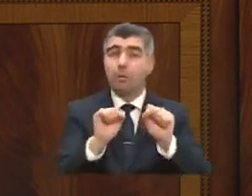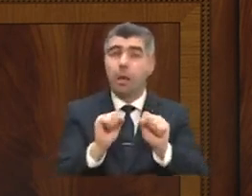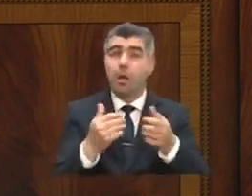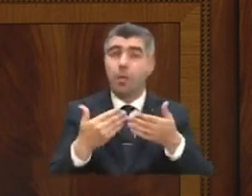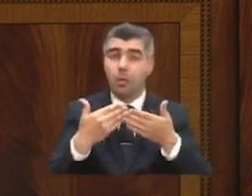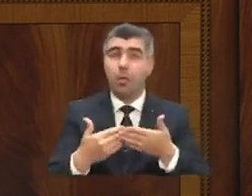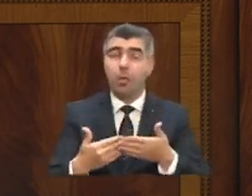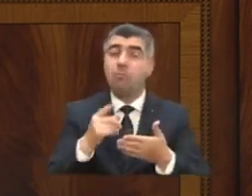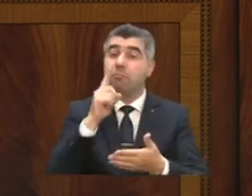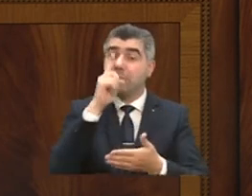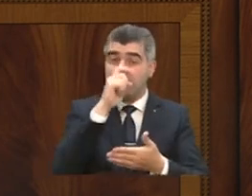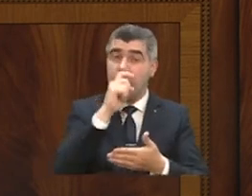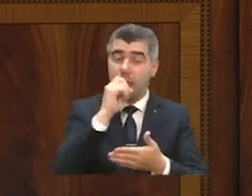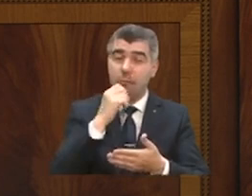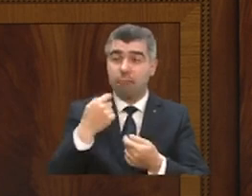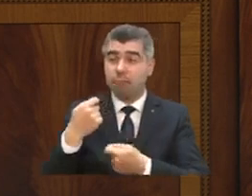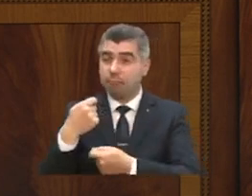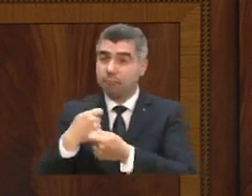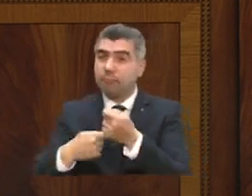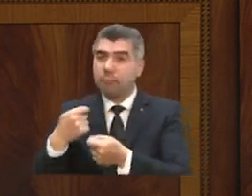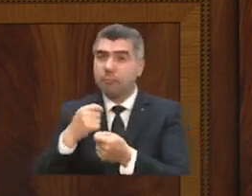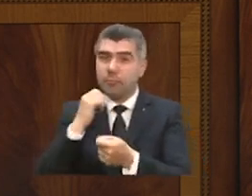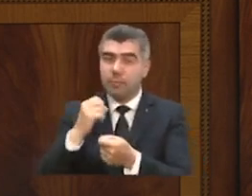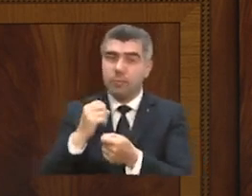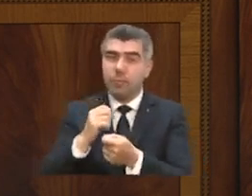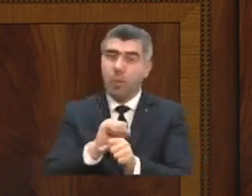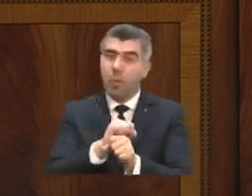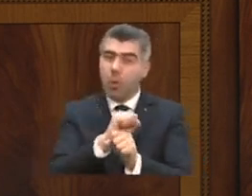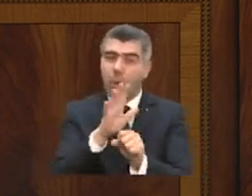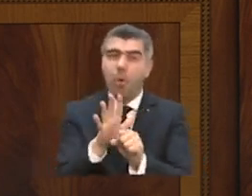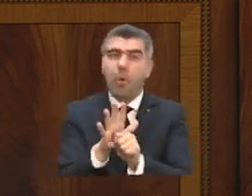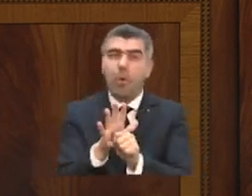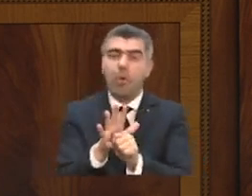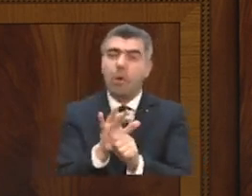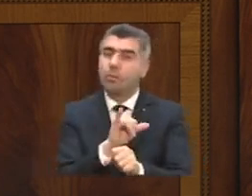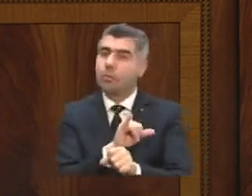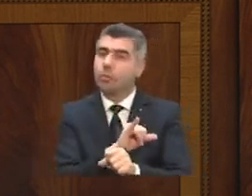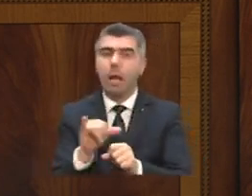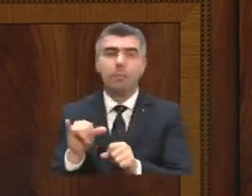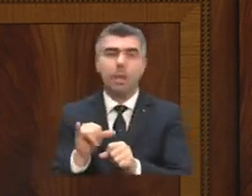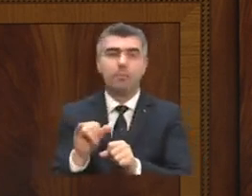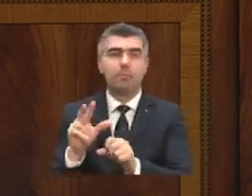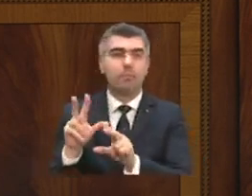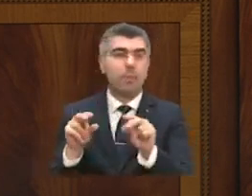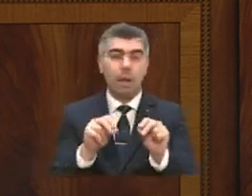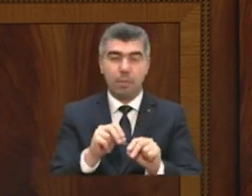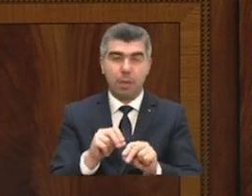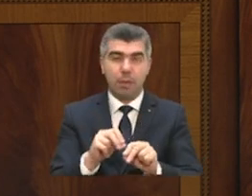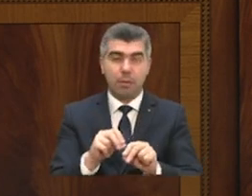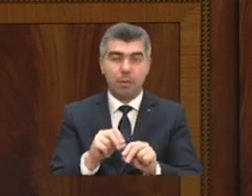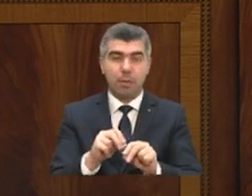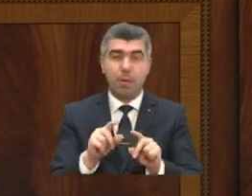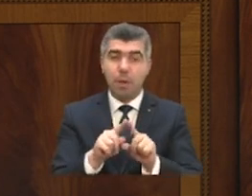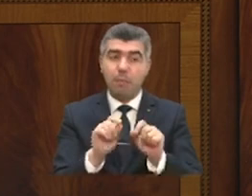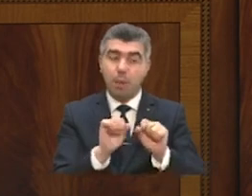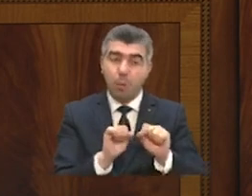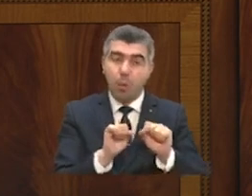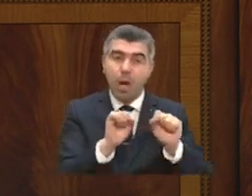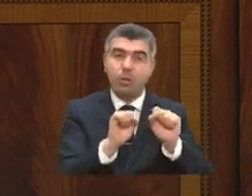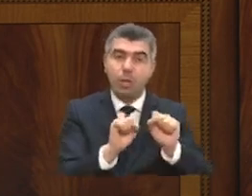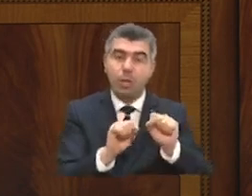أزمة اقتصادية وجيوستراتيجية ووبائية منقطعة النظير، يواجهها نظامنا